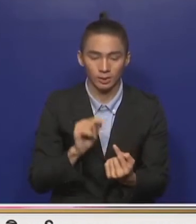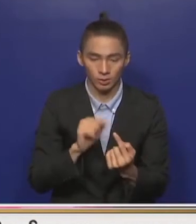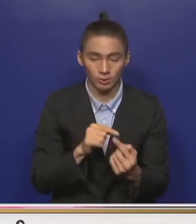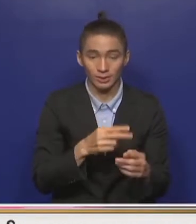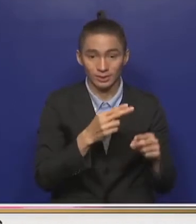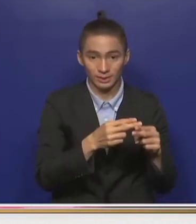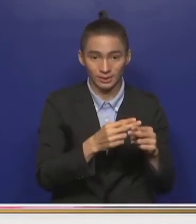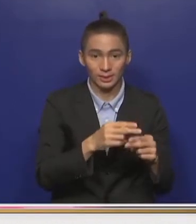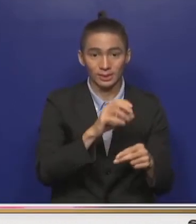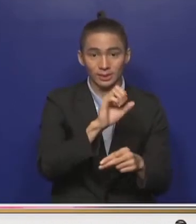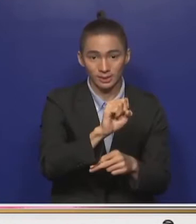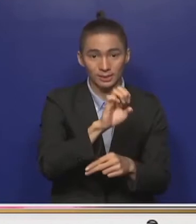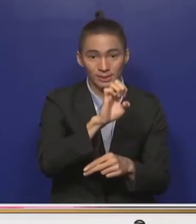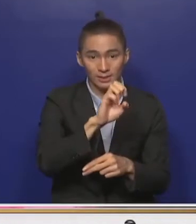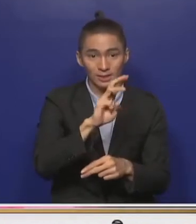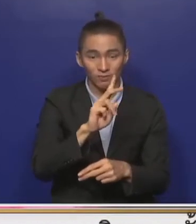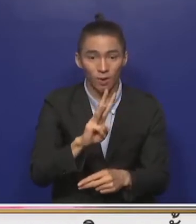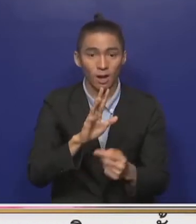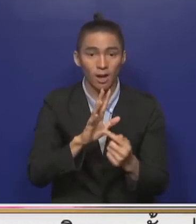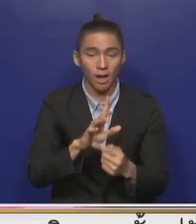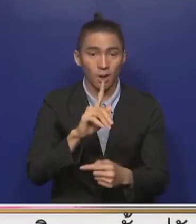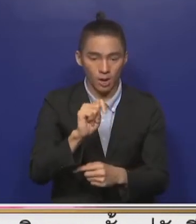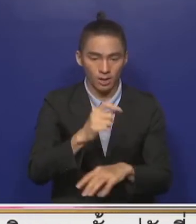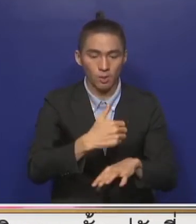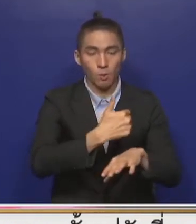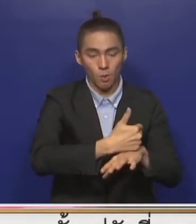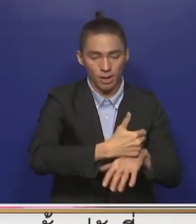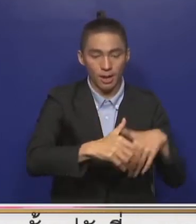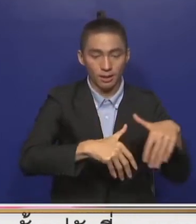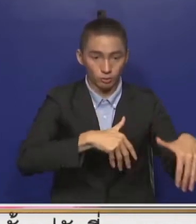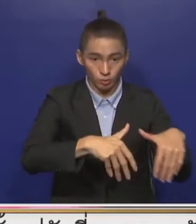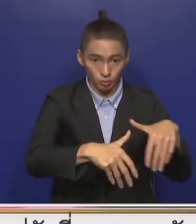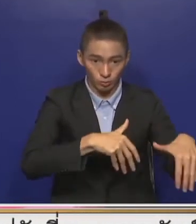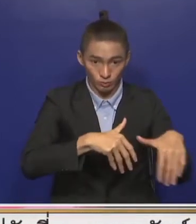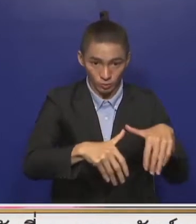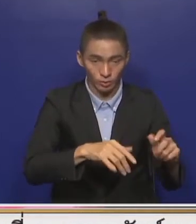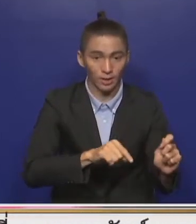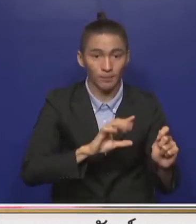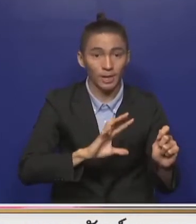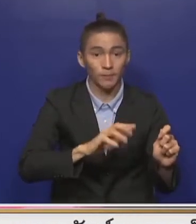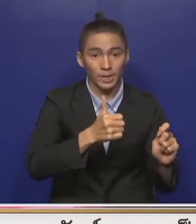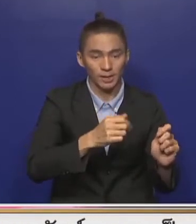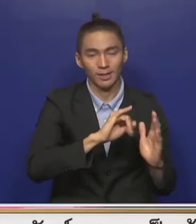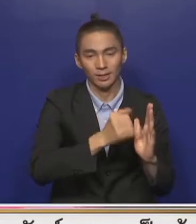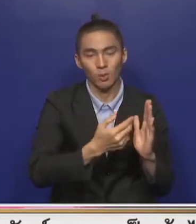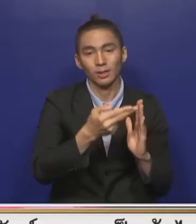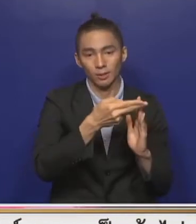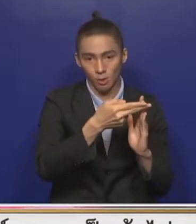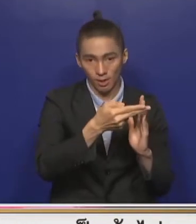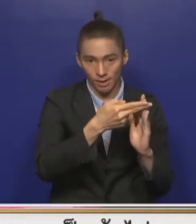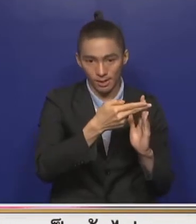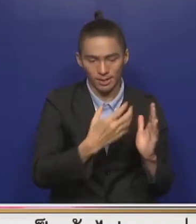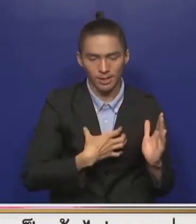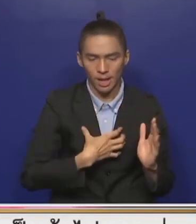ศิวัชพิมพ์พระเคนาผู้ใหญ่บ้านดงเจริญหมู่ 3ตำบลหินโงมอำเภอเมืองจังหวัดหนองคายเรื่องการขอสร้าง